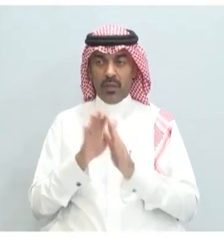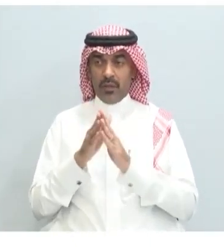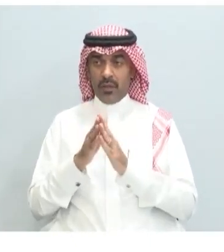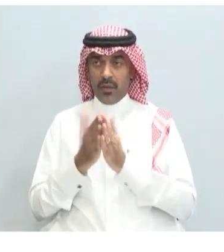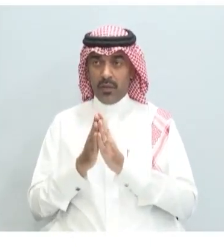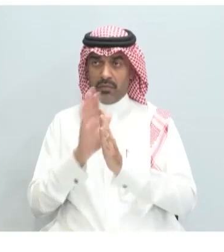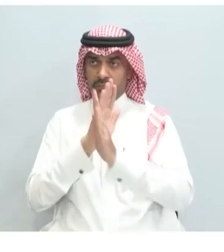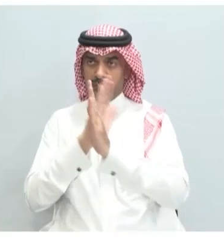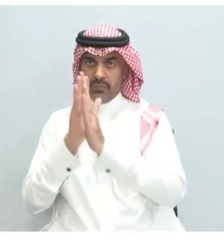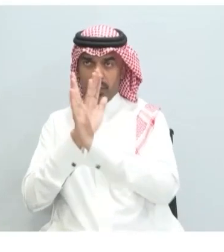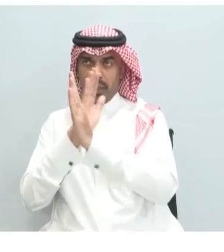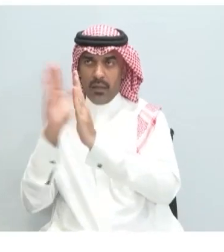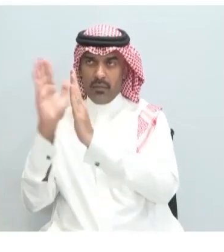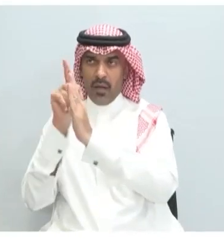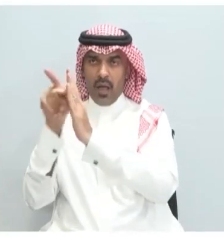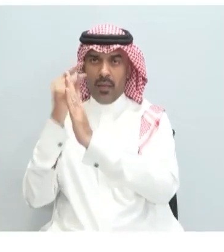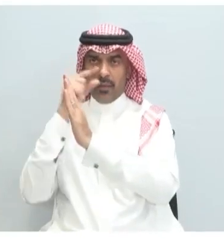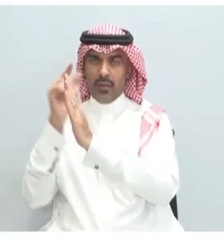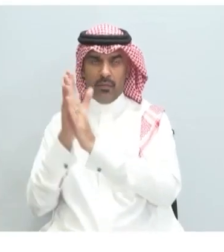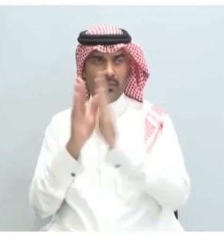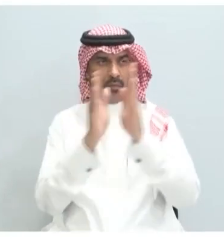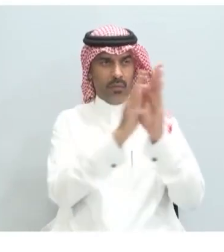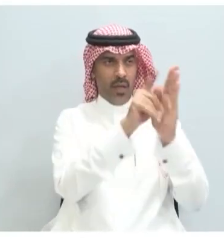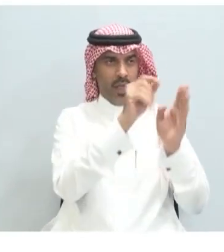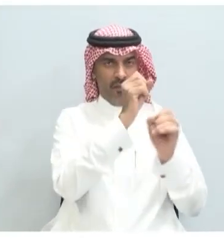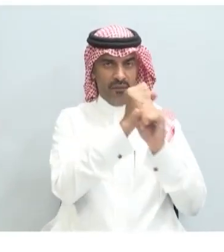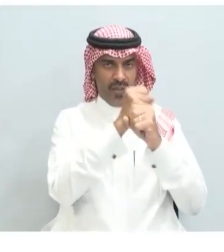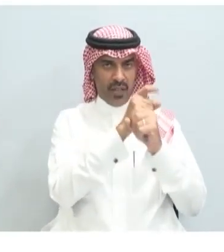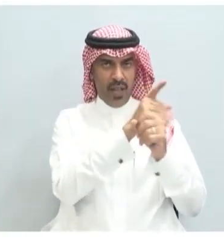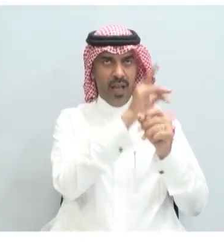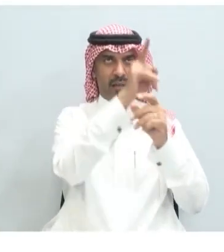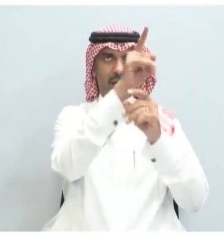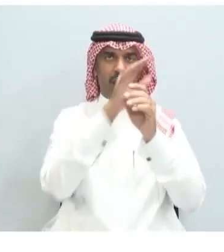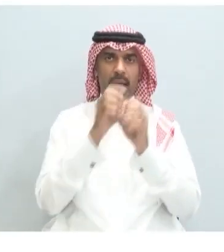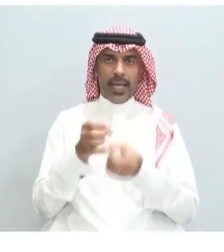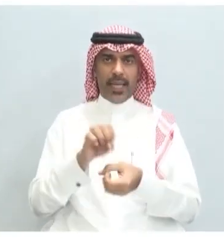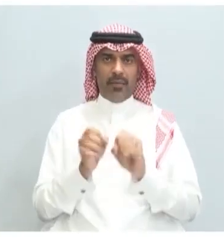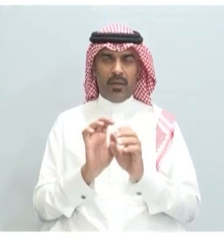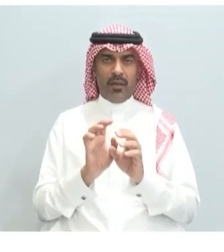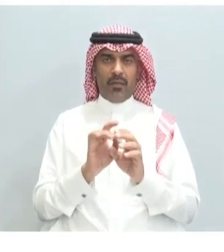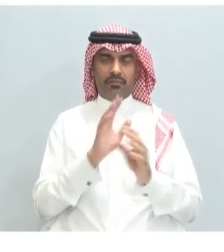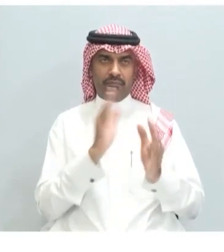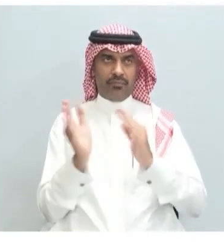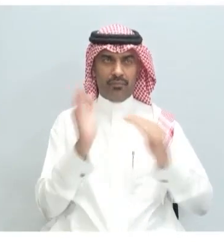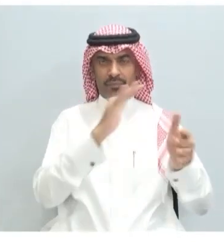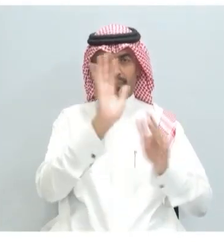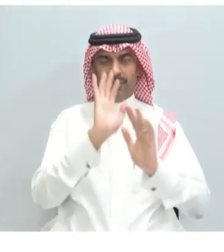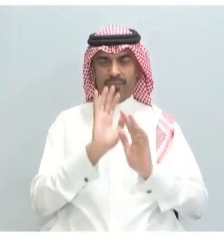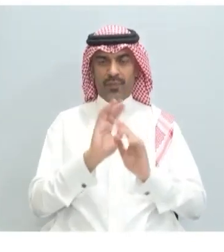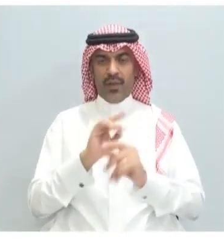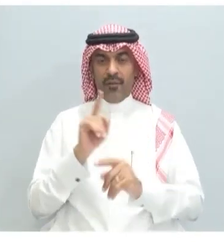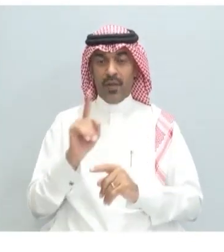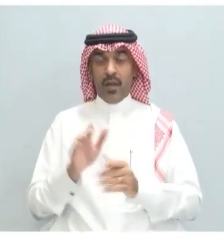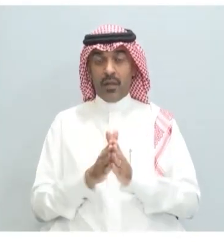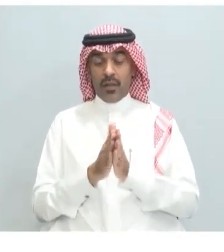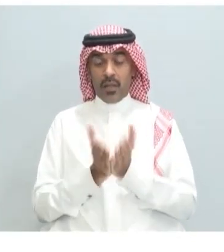دينيه يا كتب فيزيائيه يا كتب كيميائيه ما عندي كتب فيها دين وفيزياء في نفس الوقت فبالتالي الكتاب